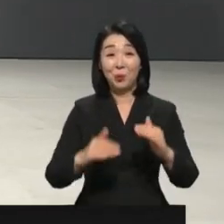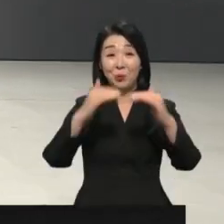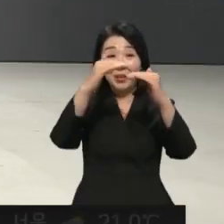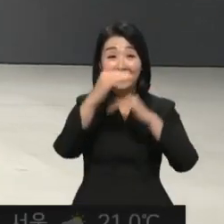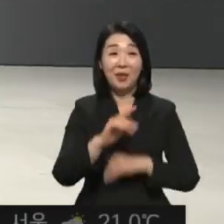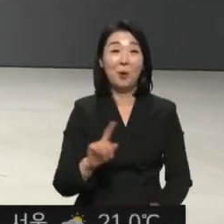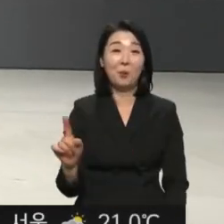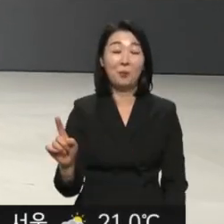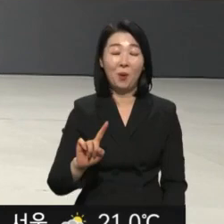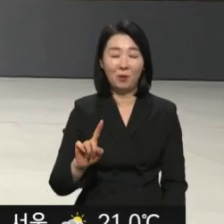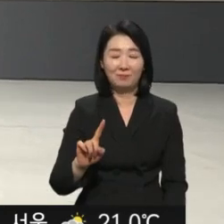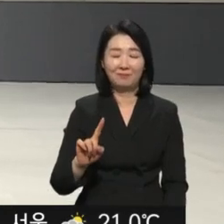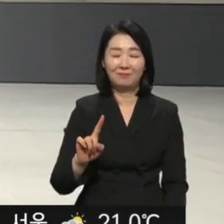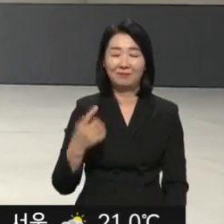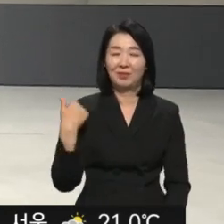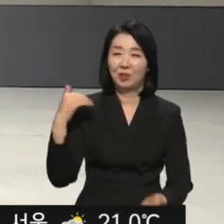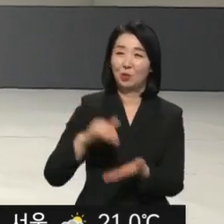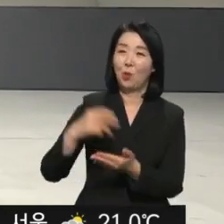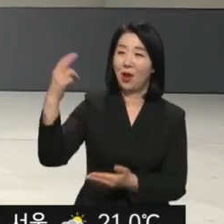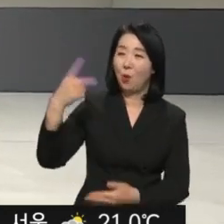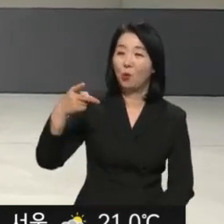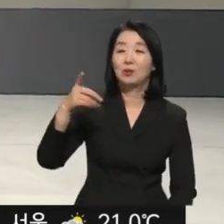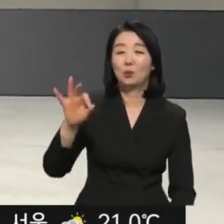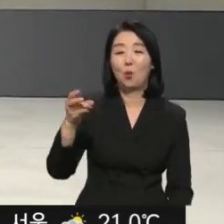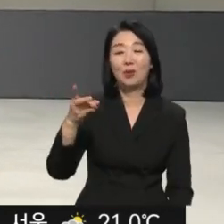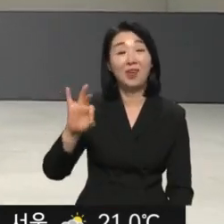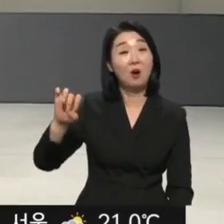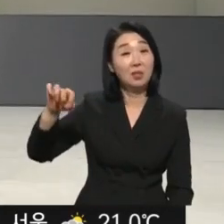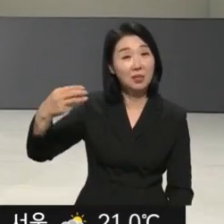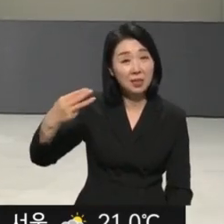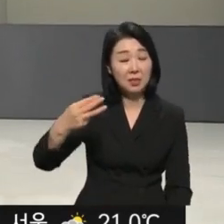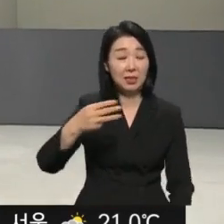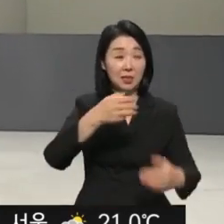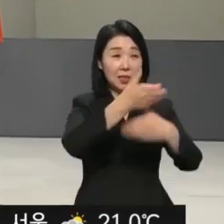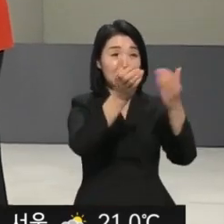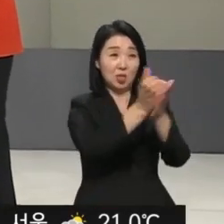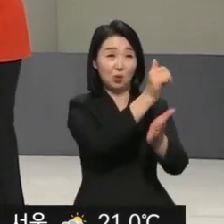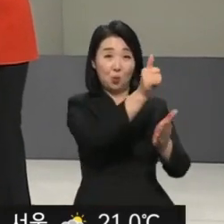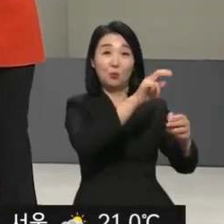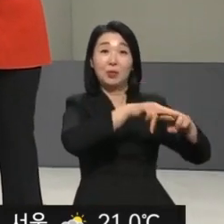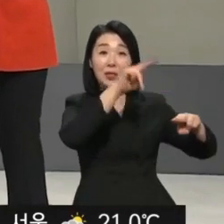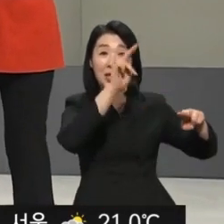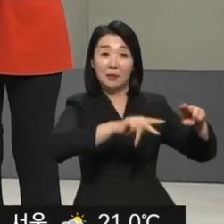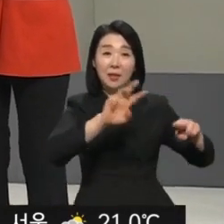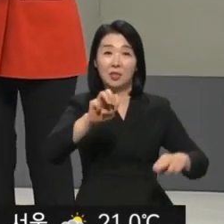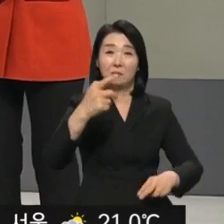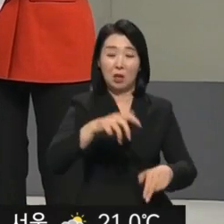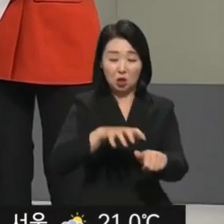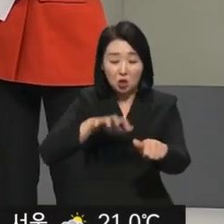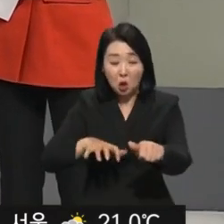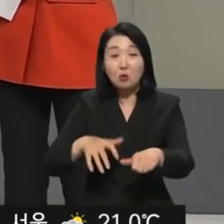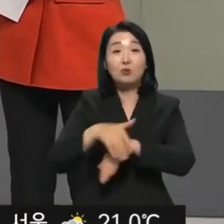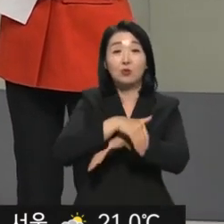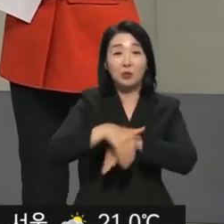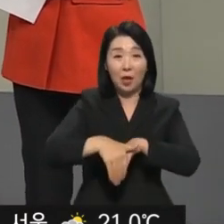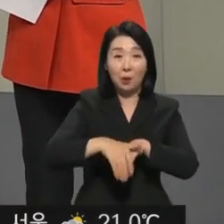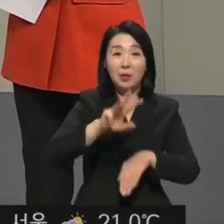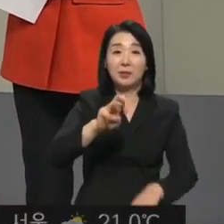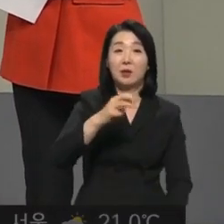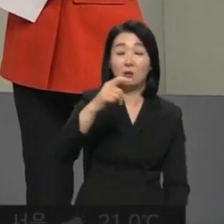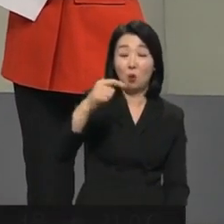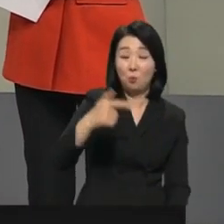준비한 소식은요. 돌아온 송영길, 지도부 사퇴, 28명 철수작전, 37건